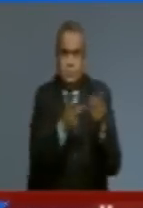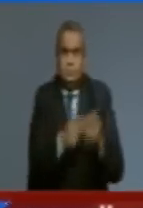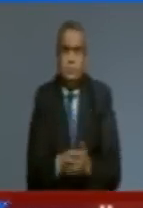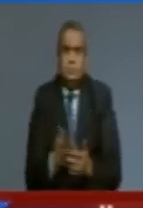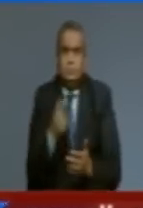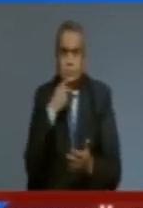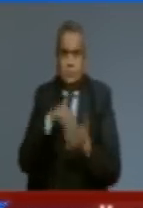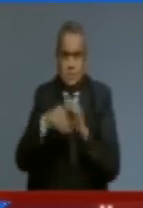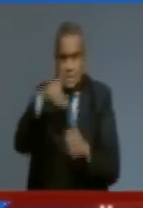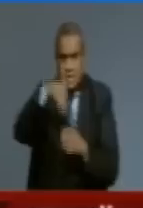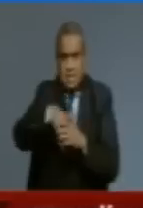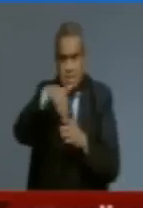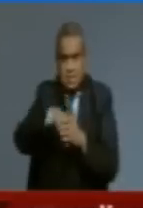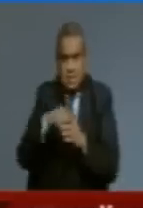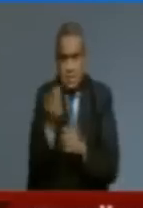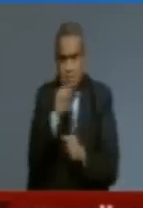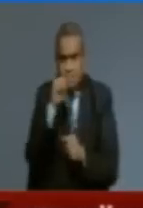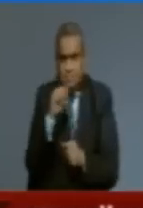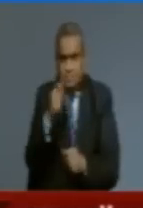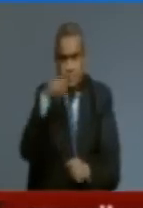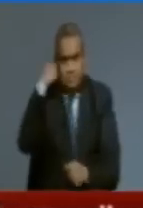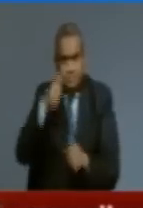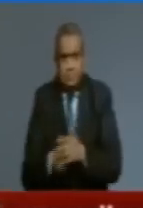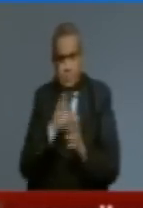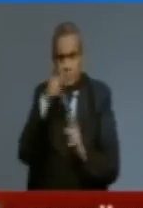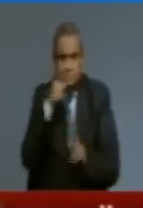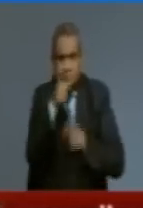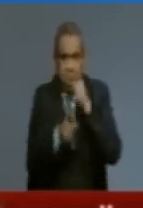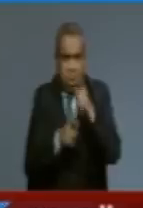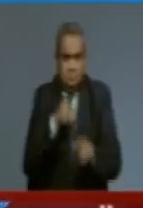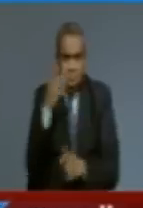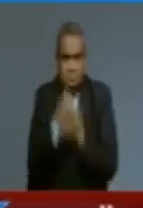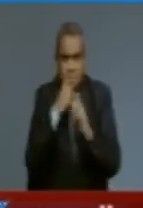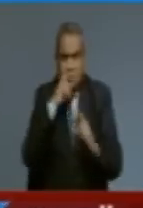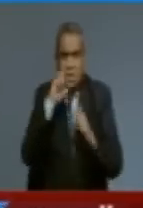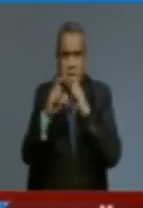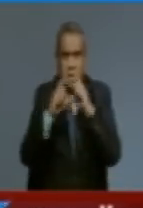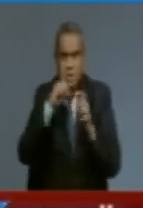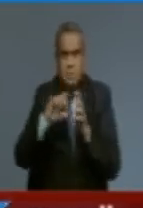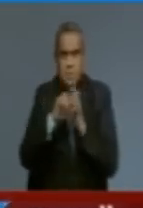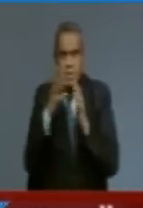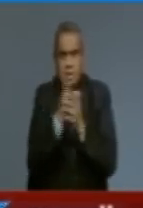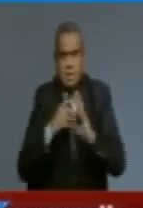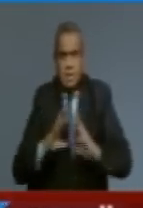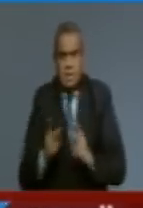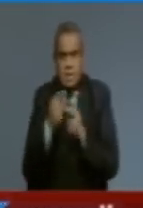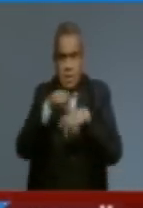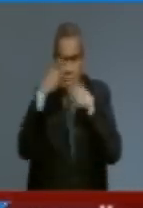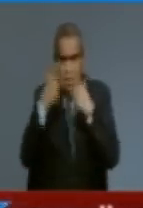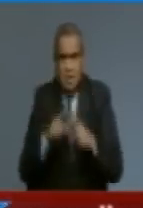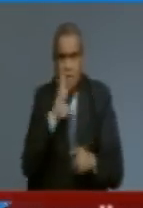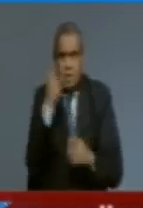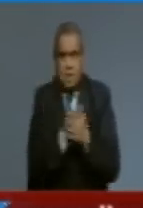وانتخبت هي بالإجماع للبنك الجديد للتنمية البريكس حديثا.